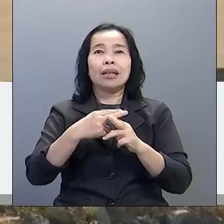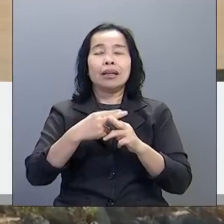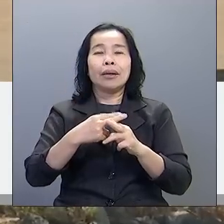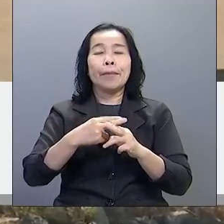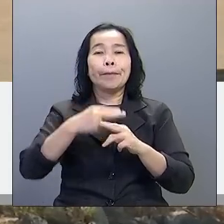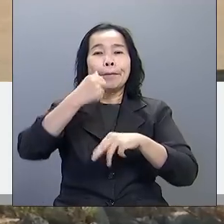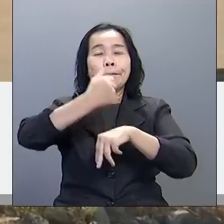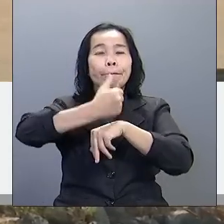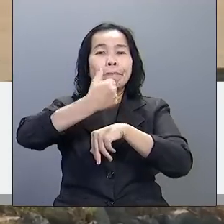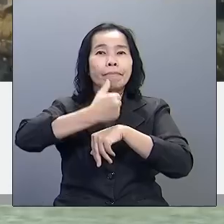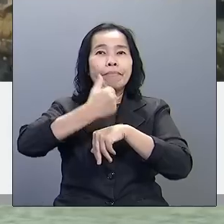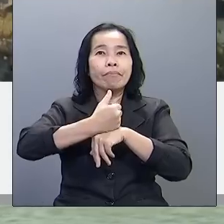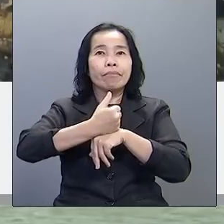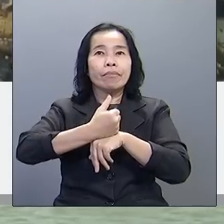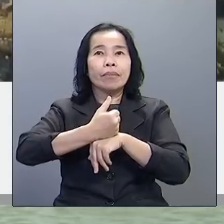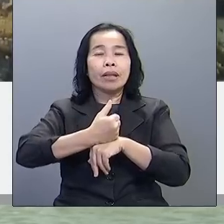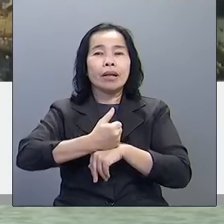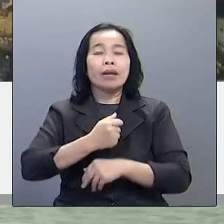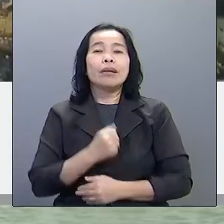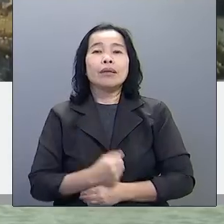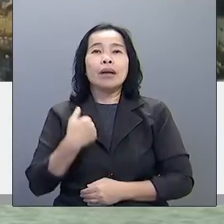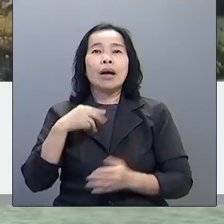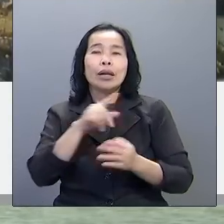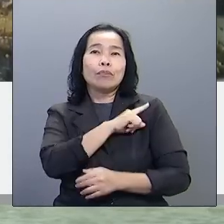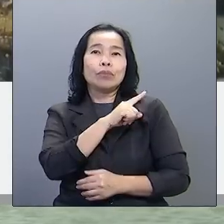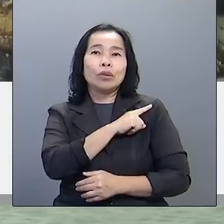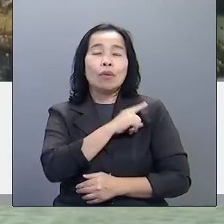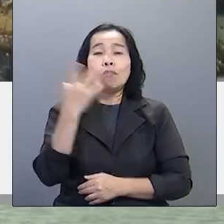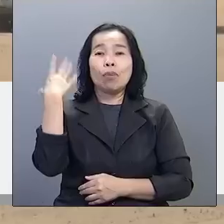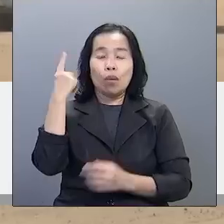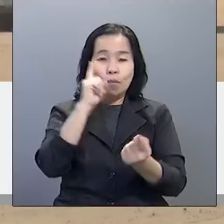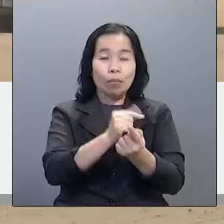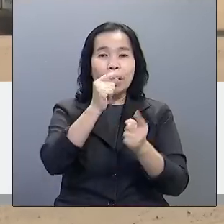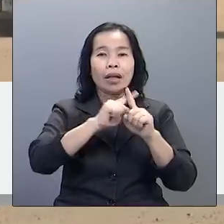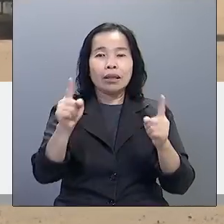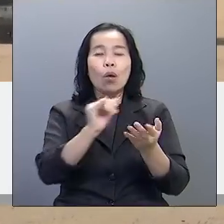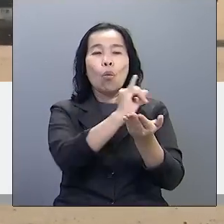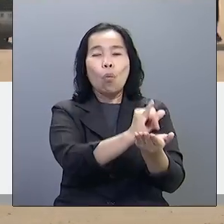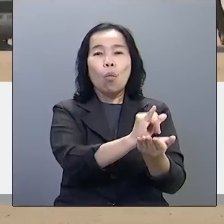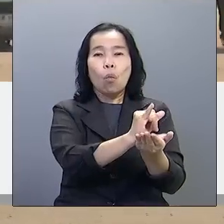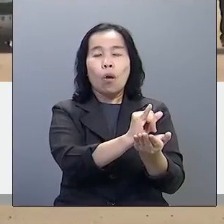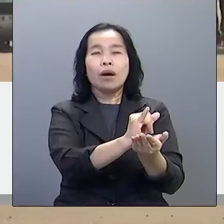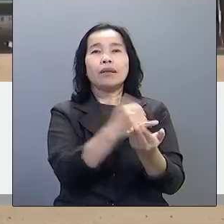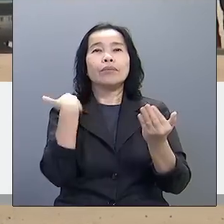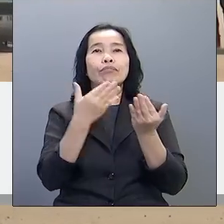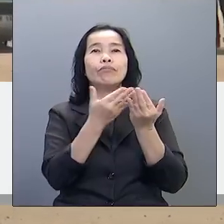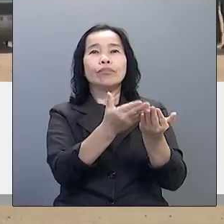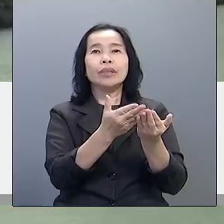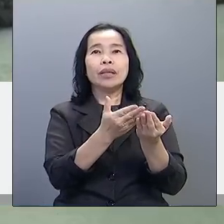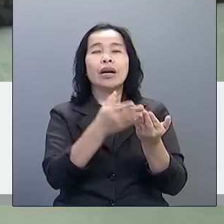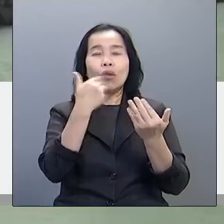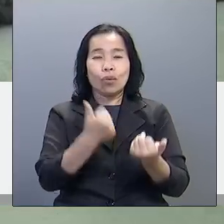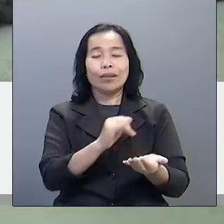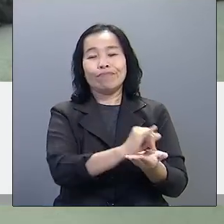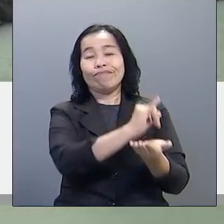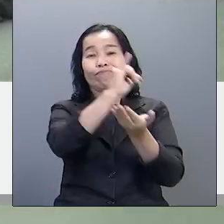วัฒน์เจริญศิลป์ซึ่งเป็นกำลังพลที่ทีมค้นหาเจอตั้งแต่เมื่อวานแต่ค้างอยู่ที่เรือหลวงภูมิพลอดุลยเดชก็ถูกล